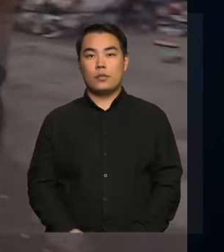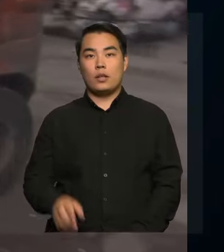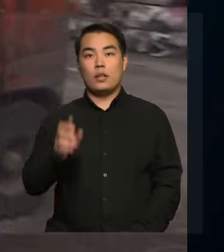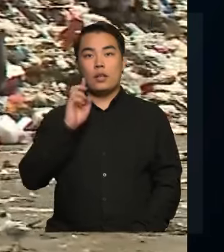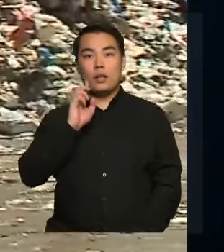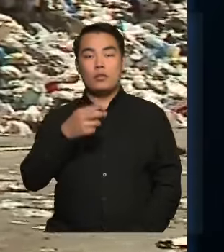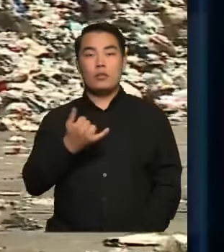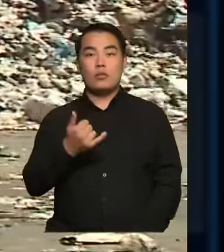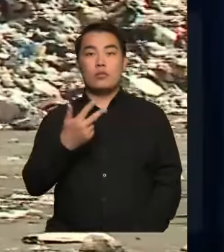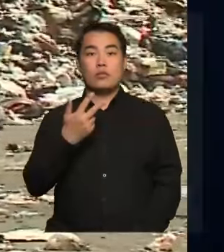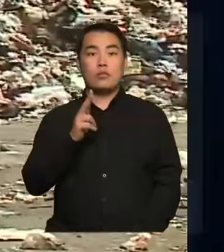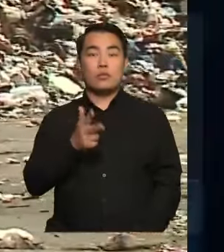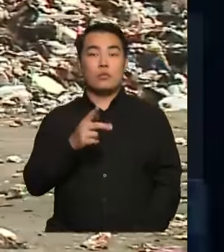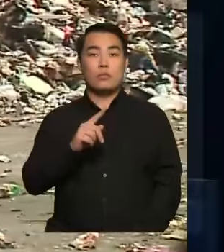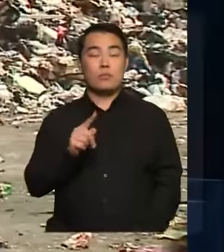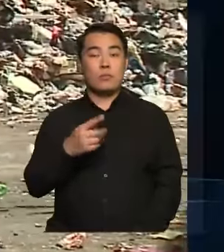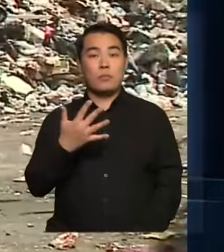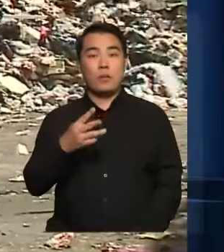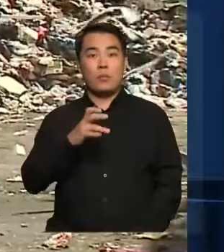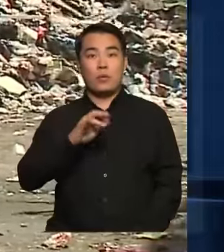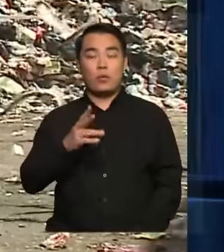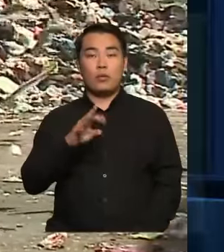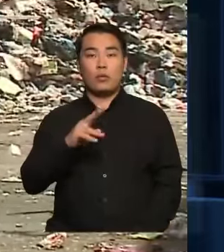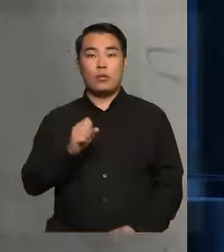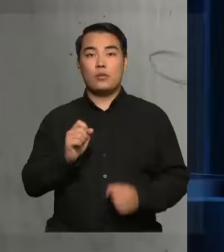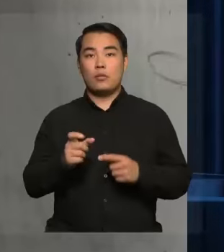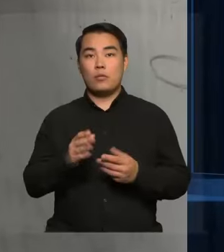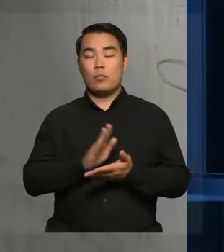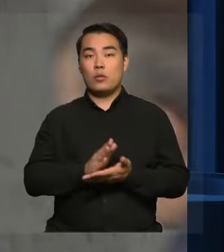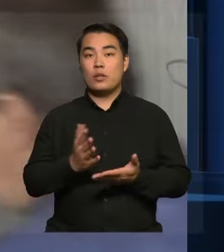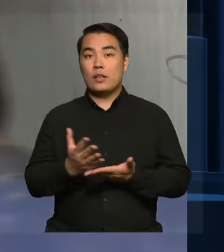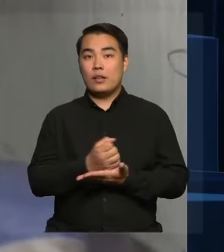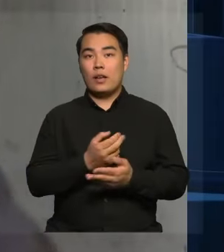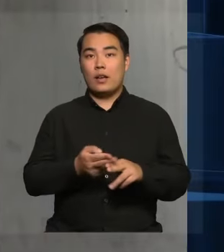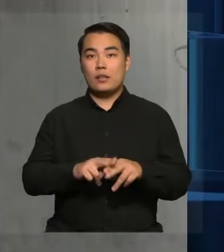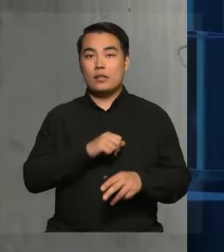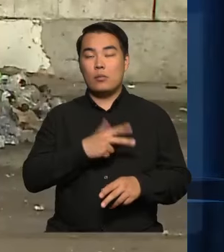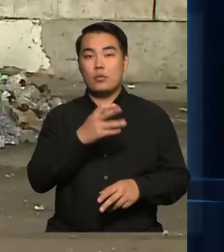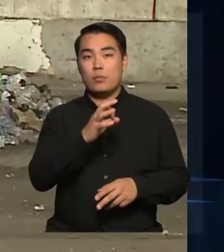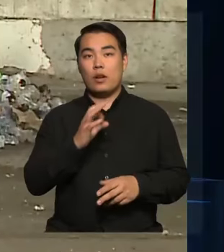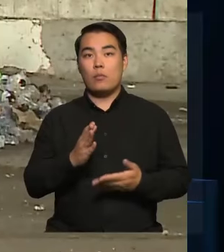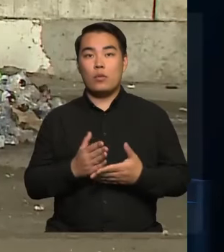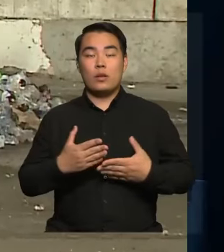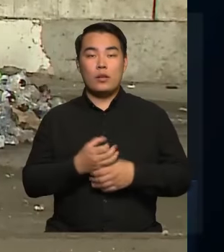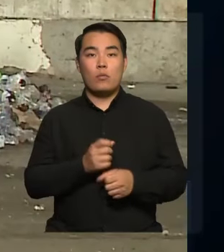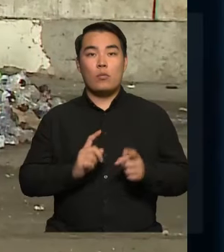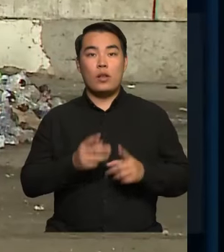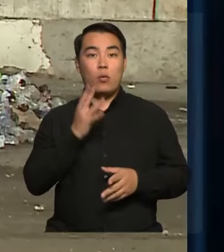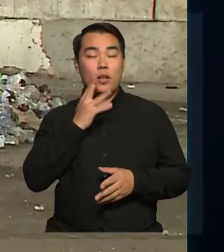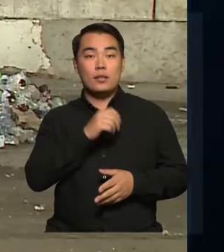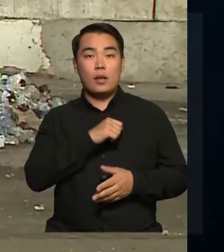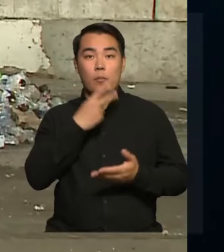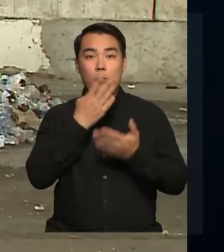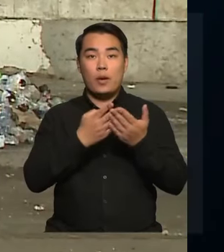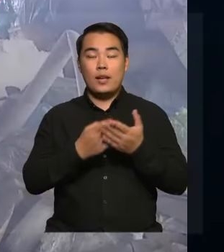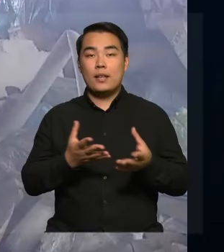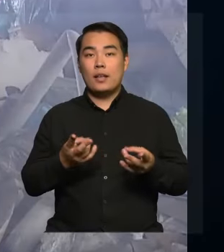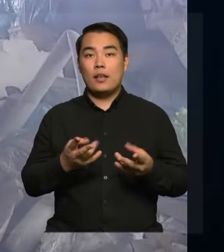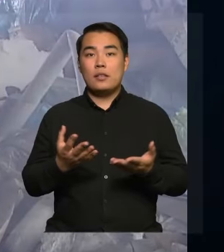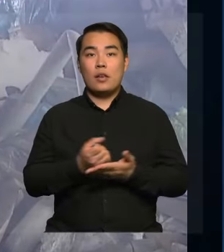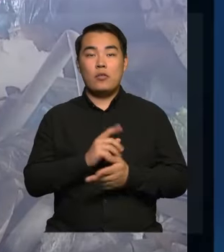Елімізде жыл сайын 3,5 миллион тонна қоқыс жиналады. Оның 3% ғана кәдеге асады. Ал отандық қоқыс өңдеуші кәсіпорындар шикізат